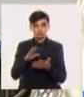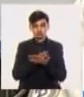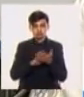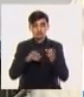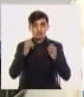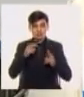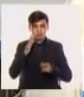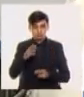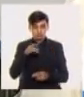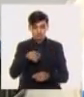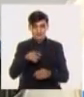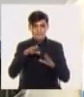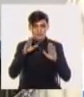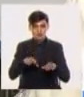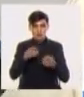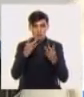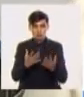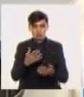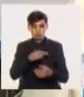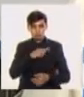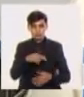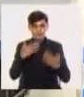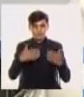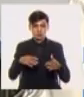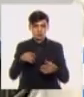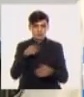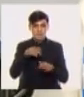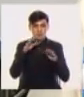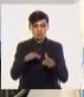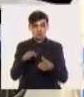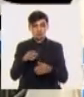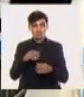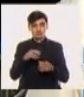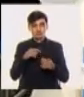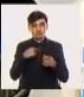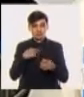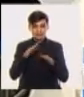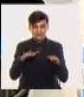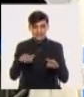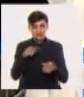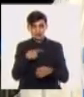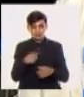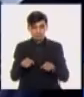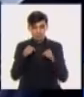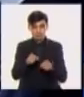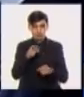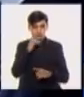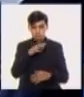дезинфицировать. Этот объект потом просто-напросто умрет. Все. Никакими, извините, пряниками мы детей сюда не